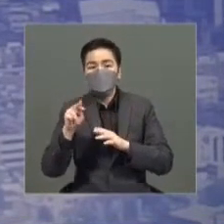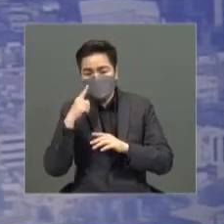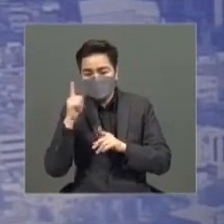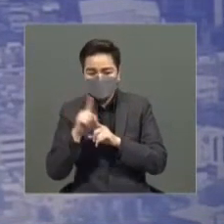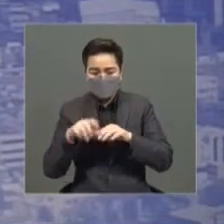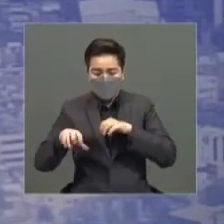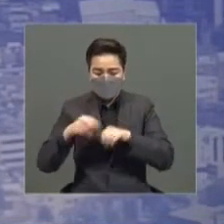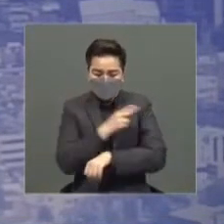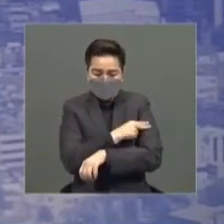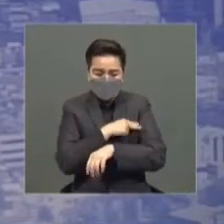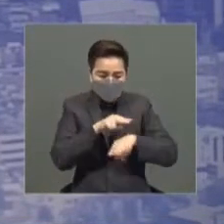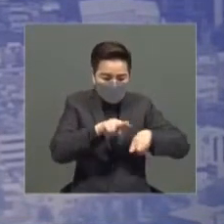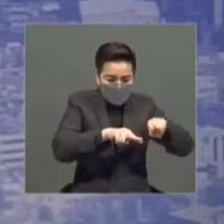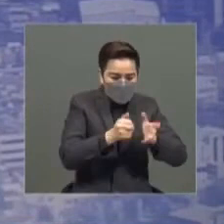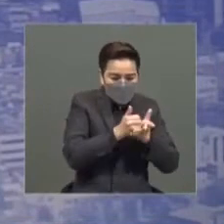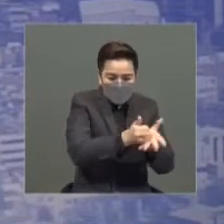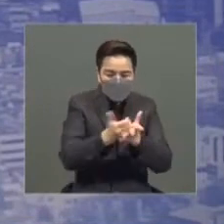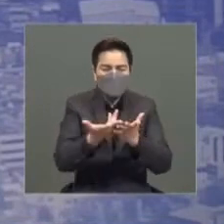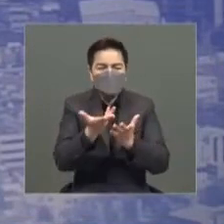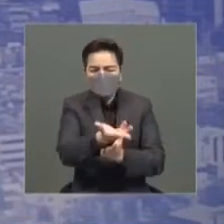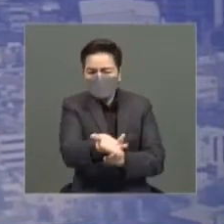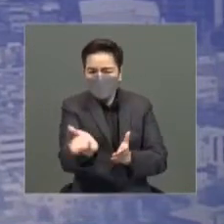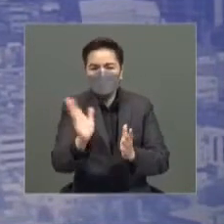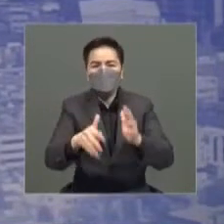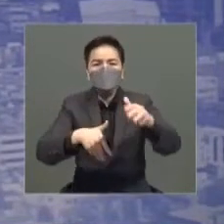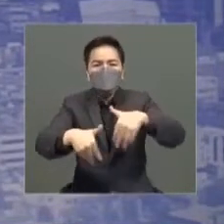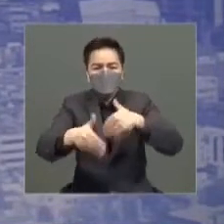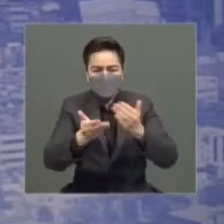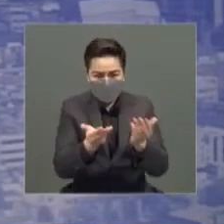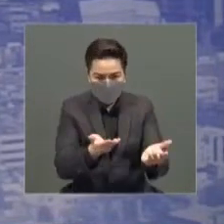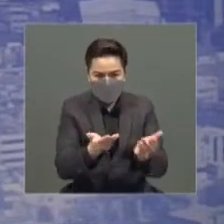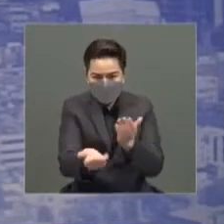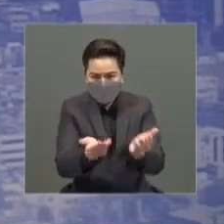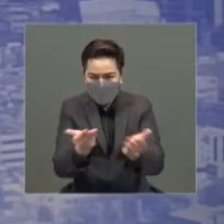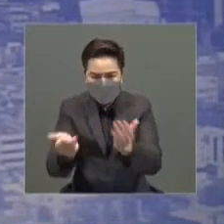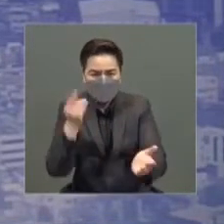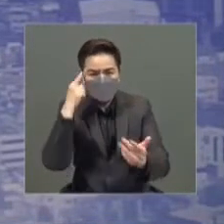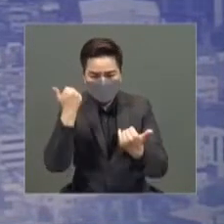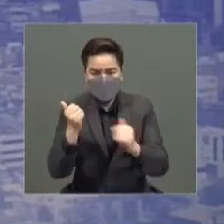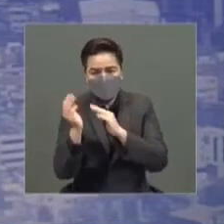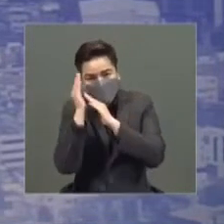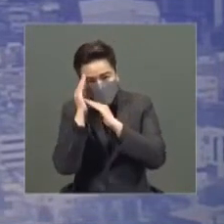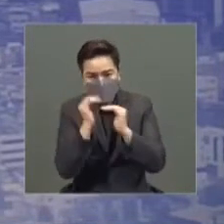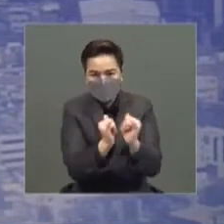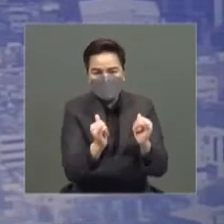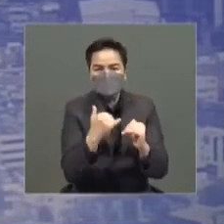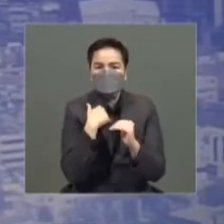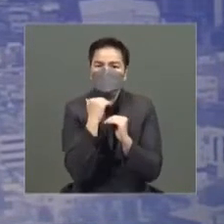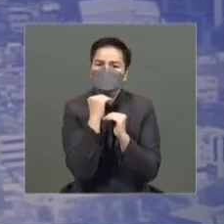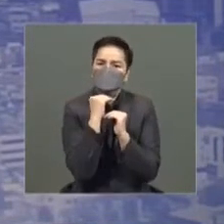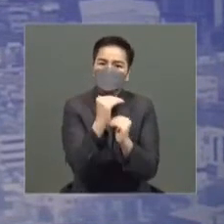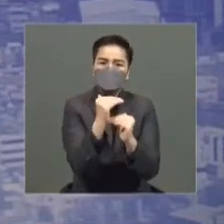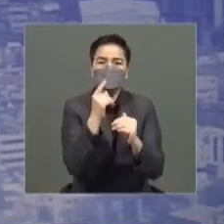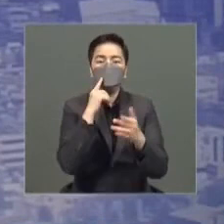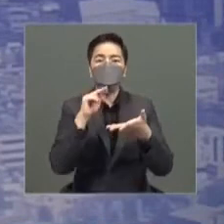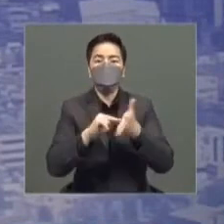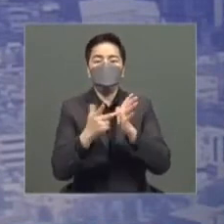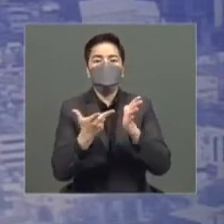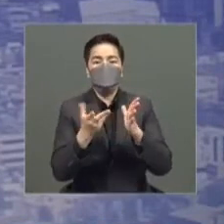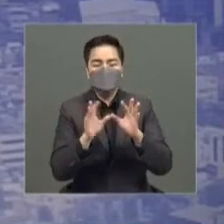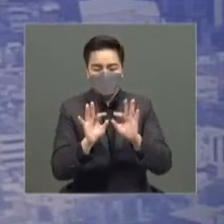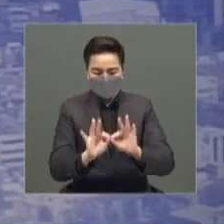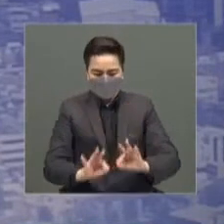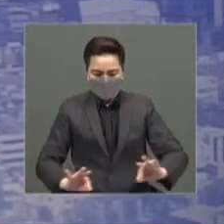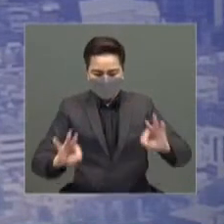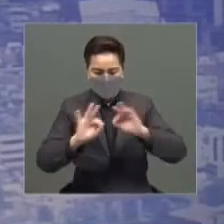างของการจัดการที่ต้องขอความร่วมมือพี่น้องประชาชนนะคะเพราะว่าตอนนี้เตียงที่มีจำกัดก็จะให้ความส